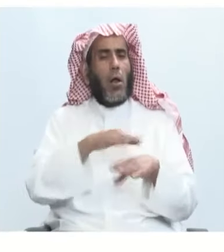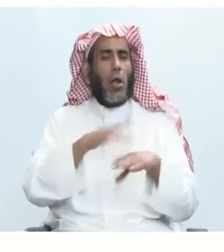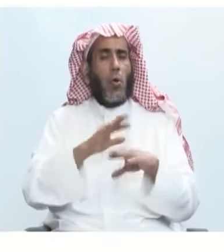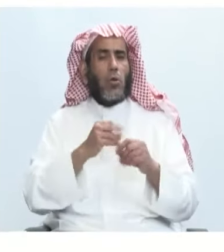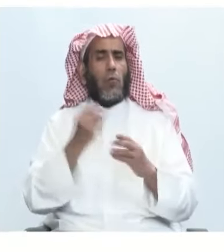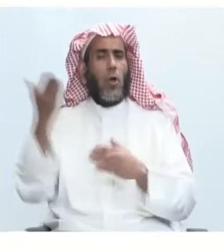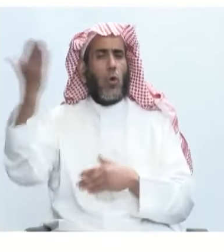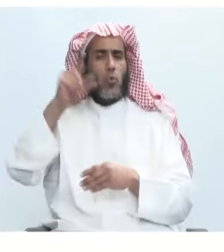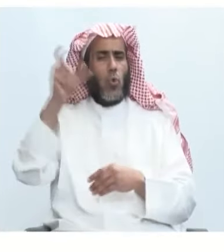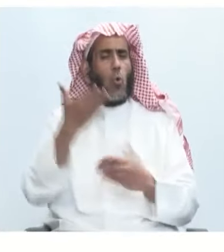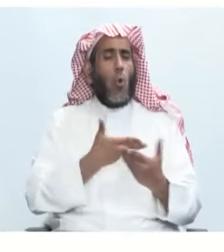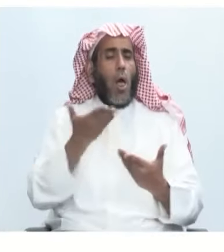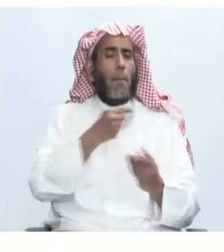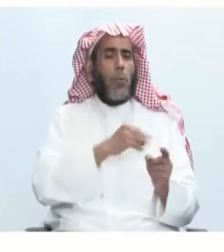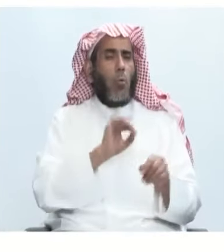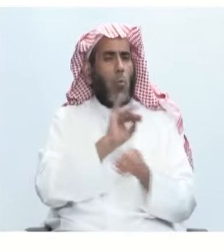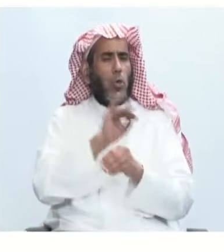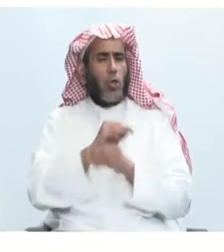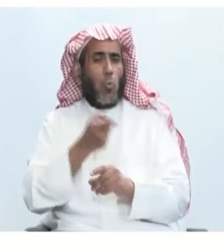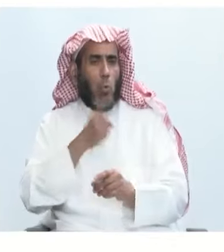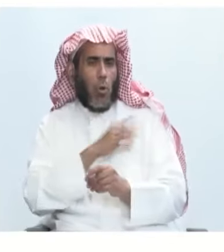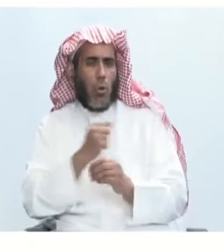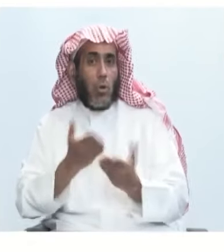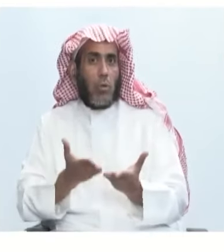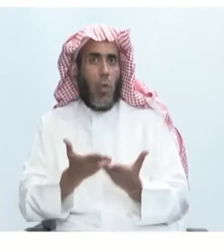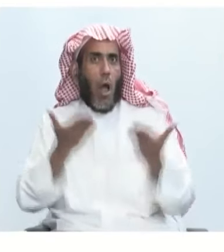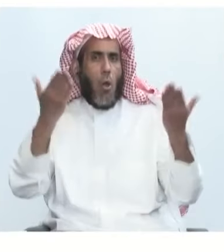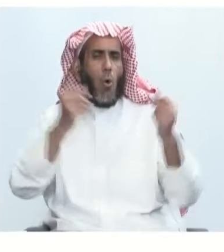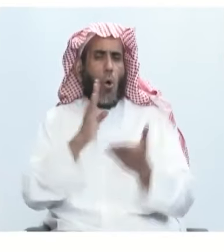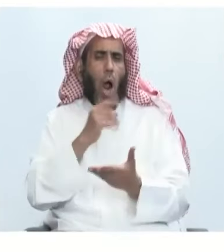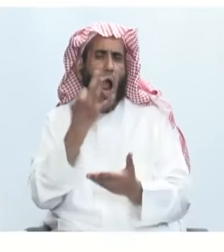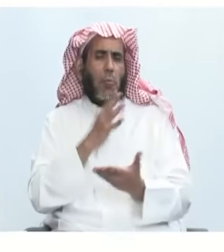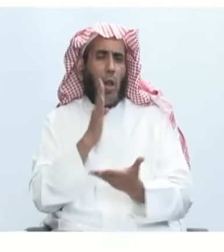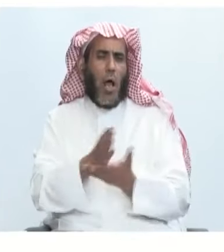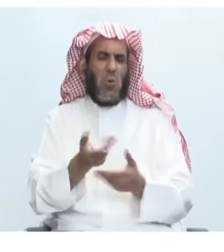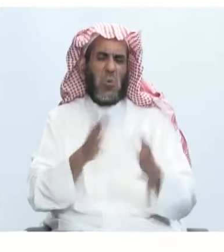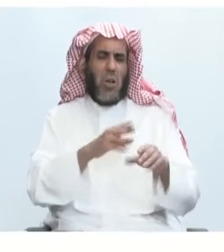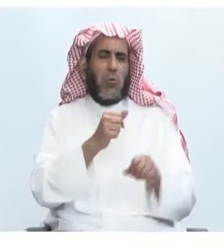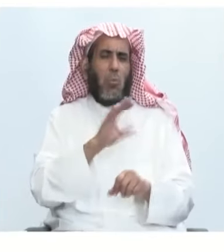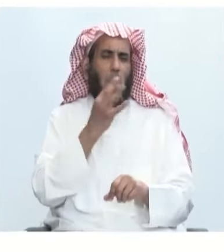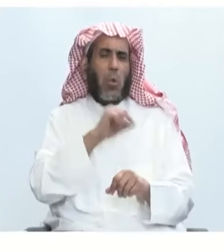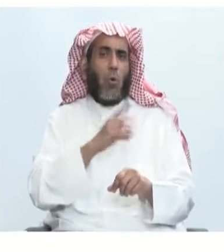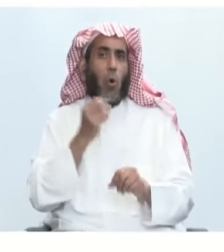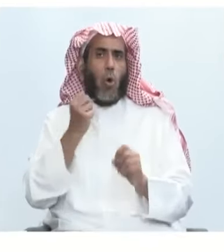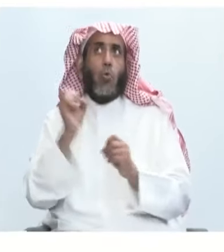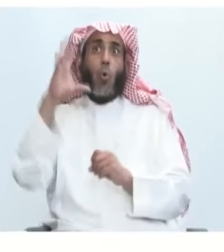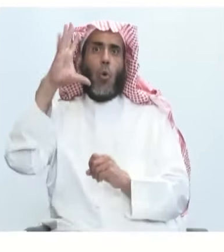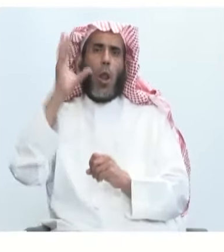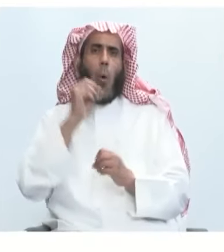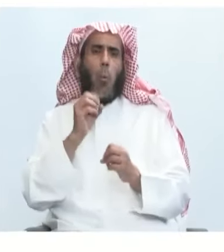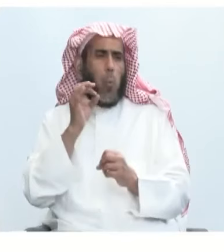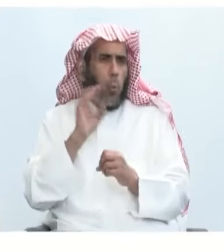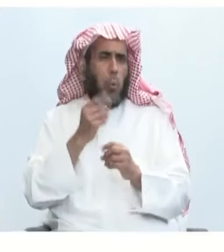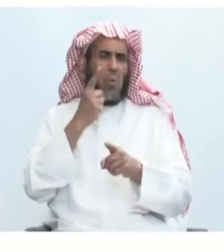ارسل فيها الرسل والانبياء مبشرين ومنذرين لكي تعلوا كلمه الحق وتزهق كلمه الباطل فنور الله لا يطفئه ظالم ولقد جعل الله له